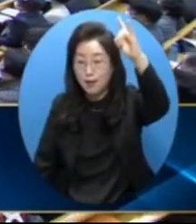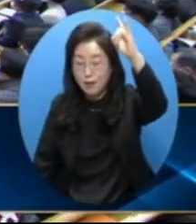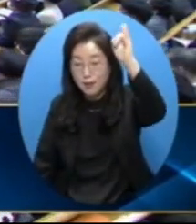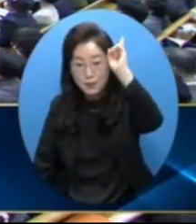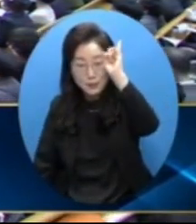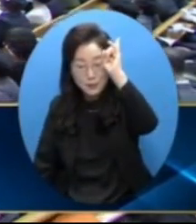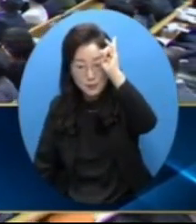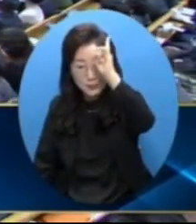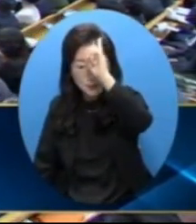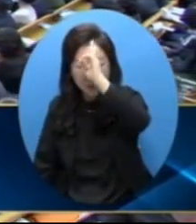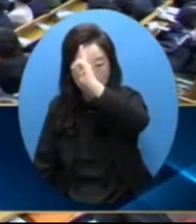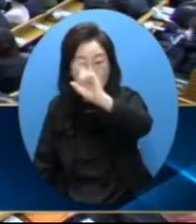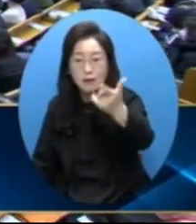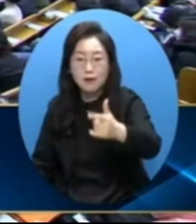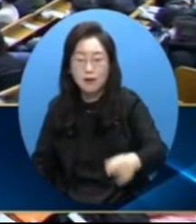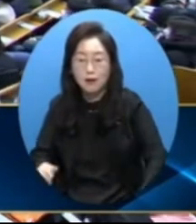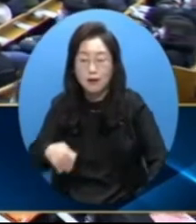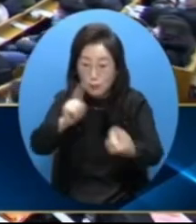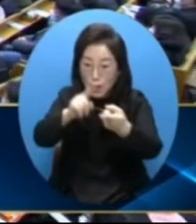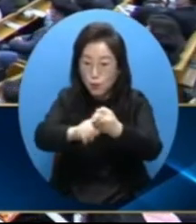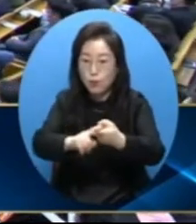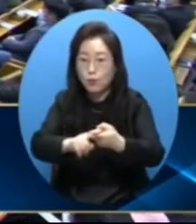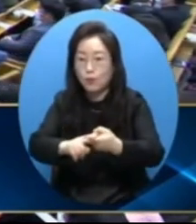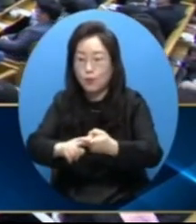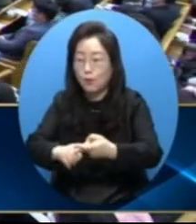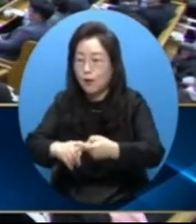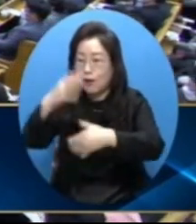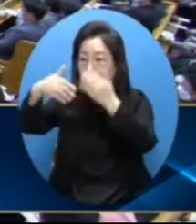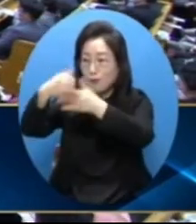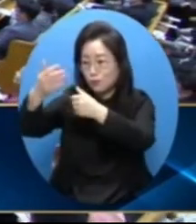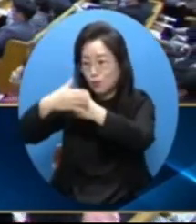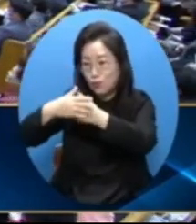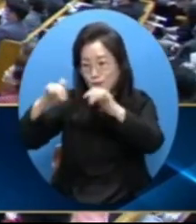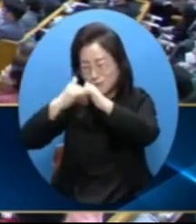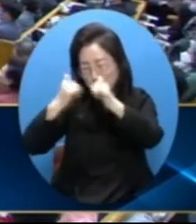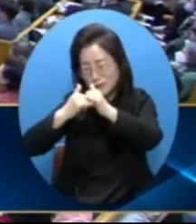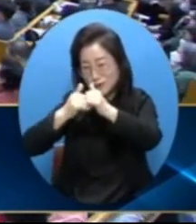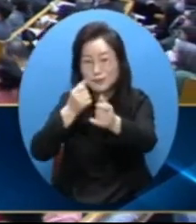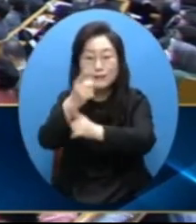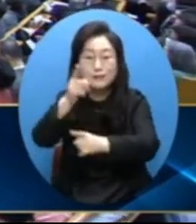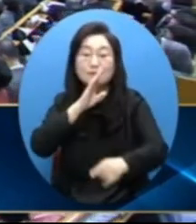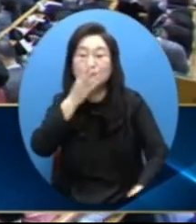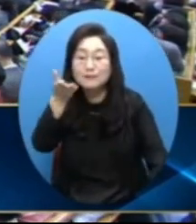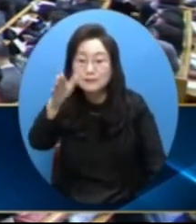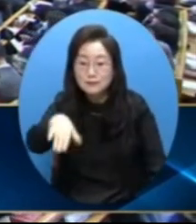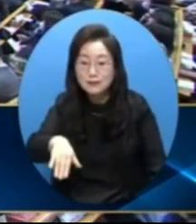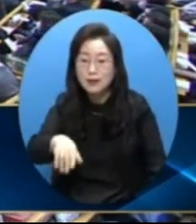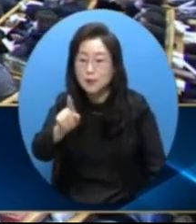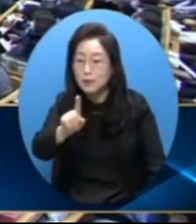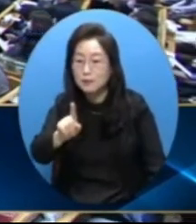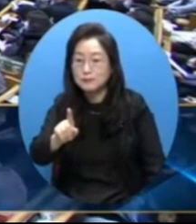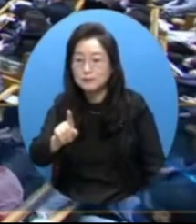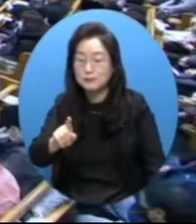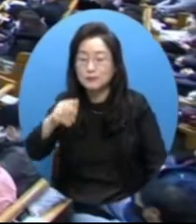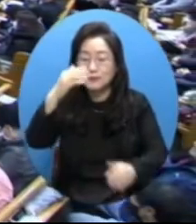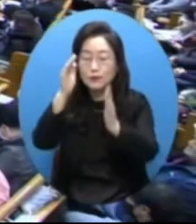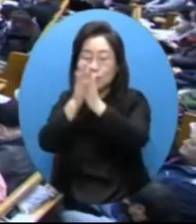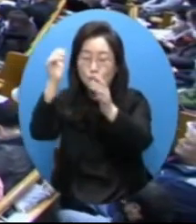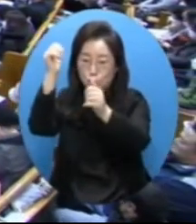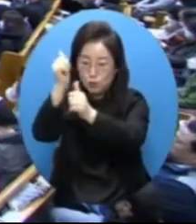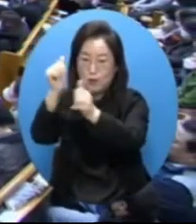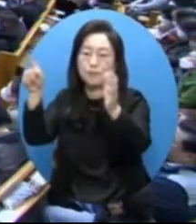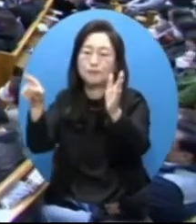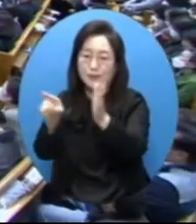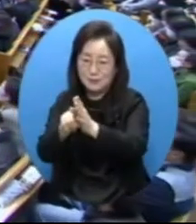멈춰 선 것입니다 하나님께서 이사를 도와주셔서 전쟁에서 승리한 것은 맞는데 여기에 여호수아의